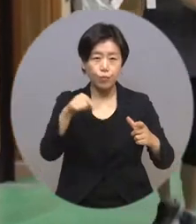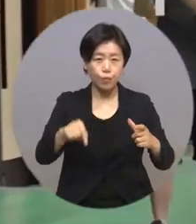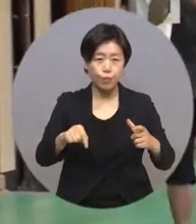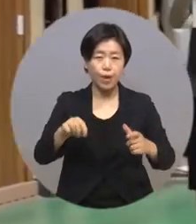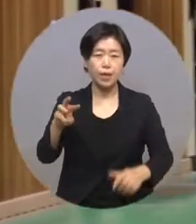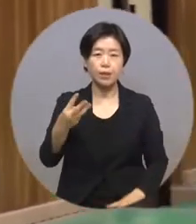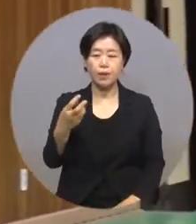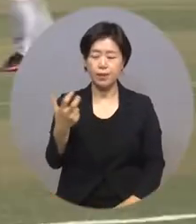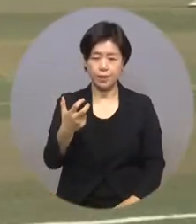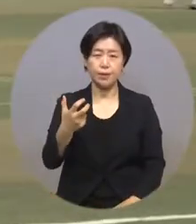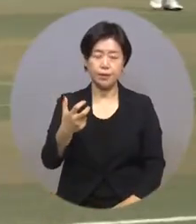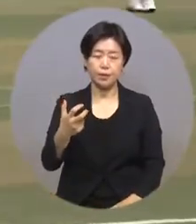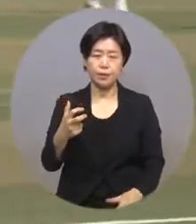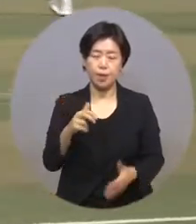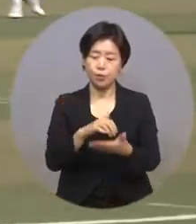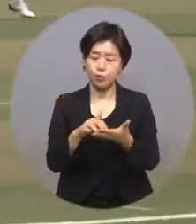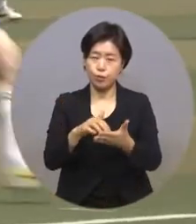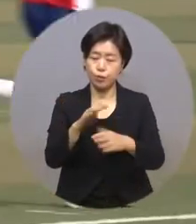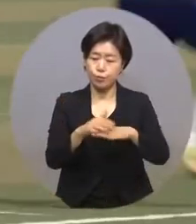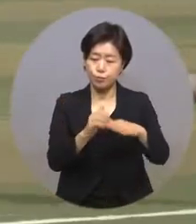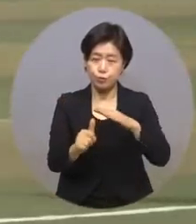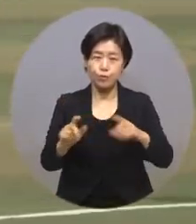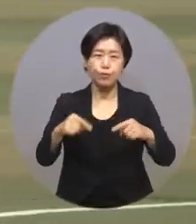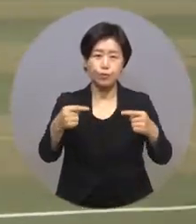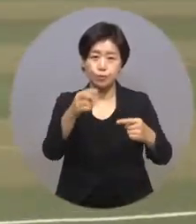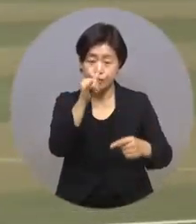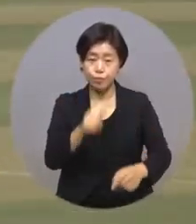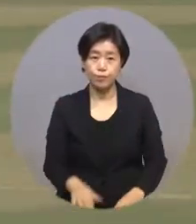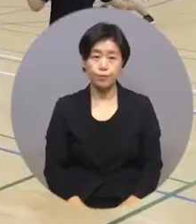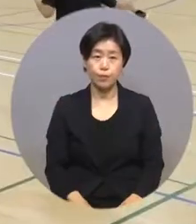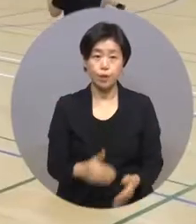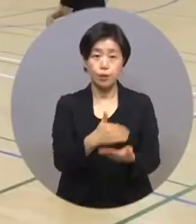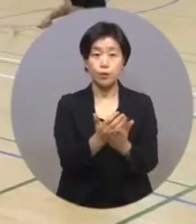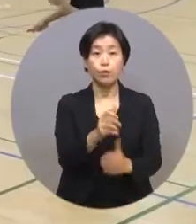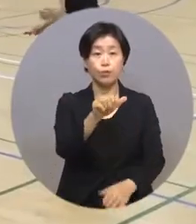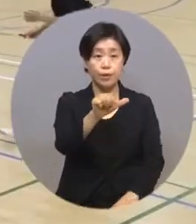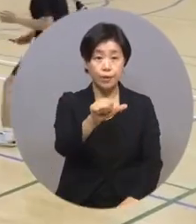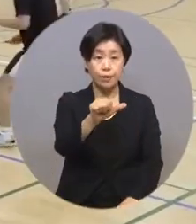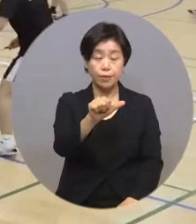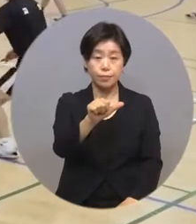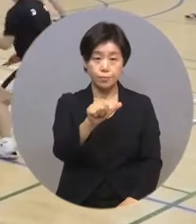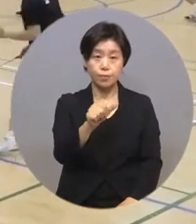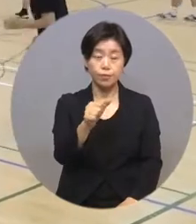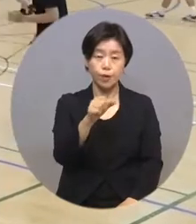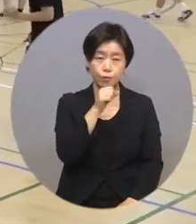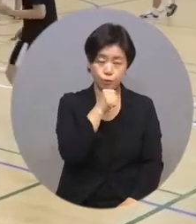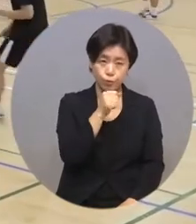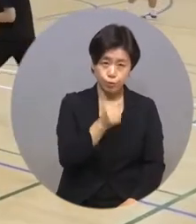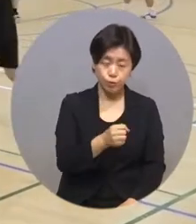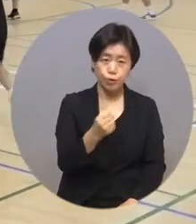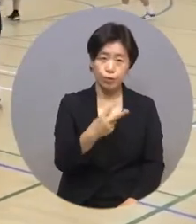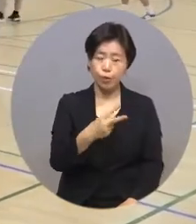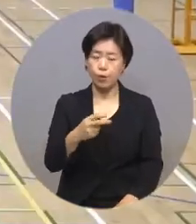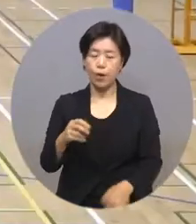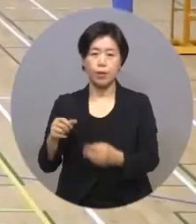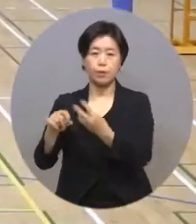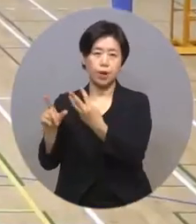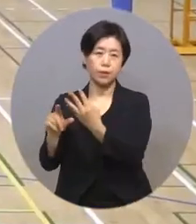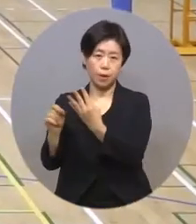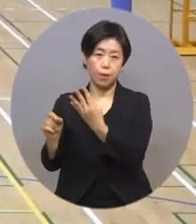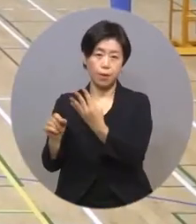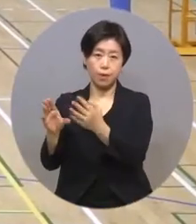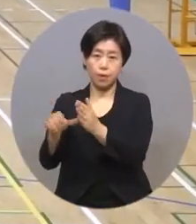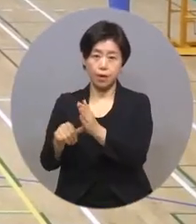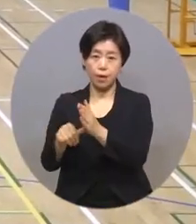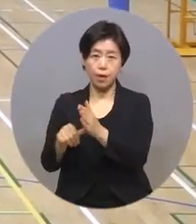370명이 참가했습니다. 총 5 종목으로 진행되는 이번 대회는 지난 4월에 진행된 2023 스페셜올림픽 하계대회